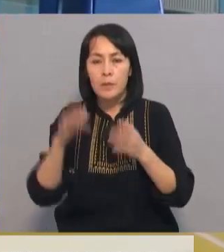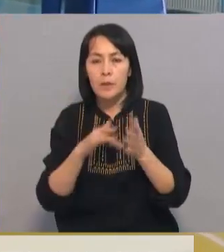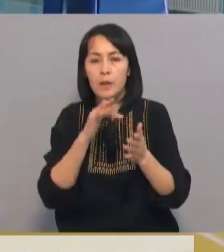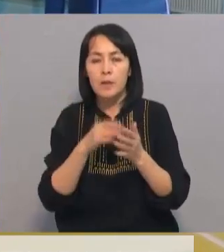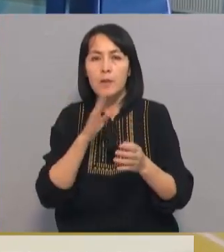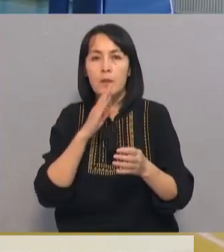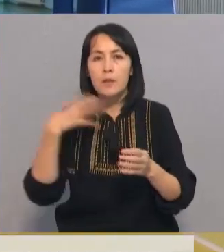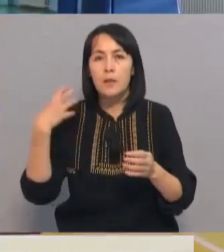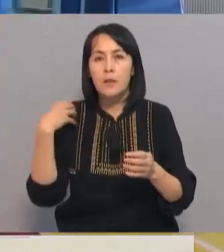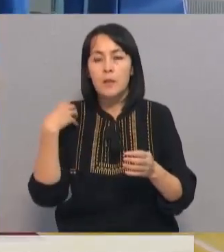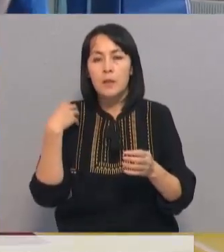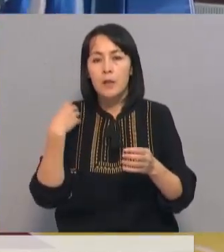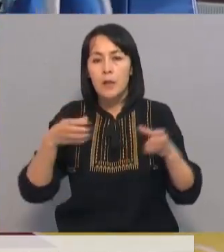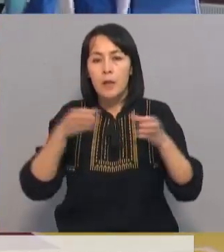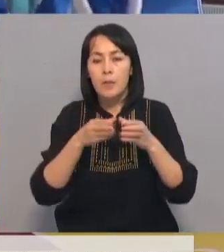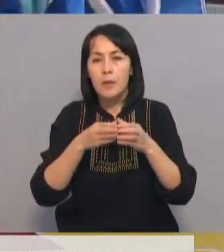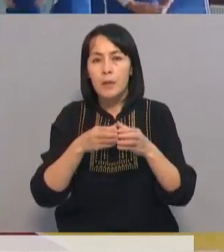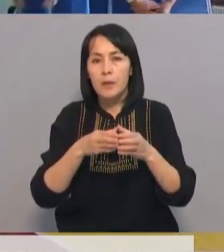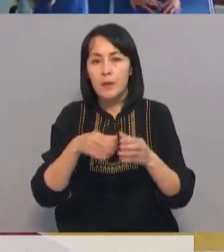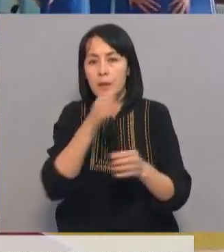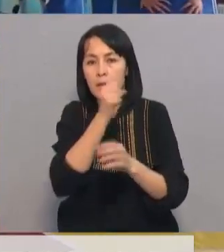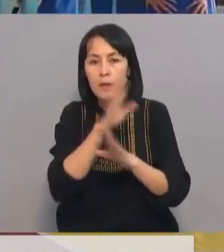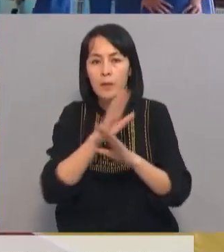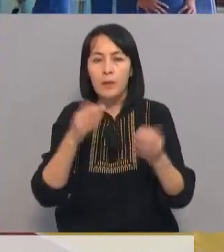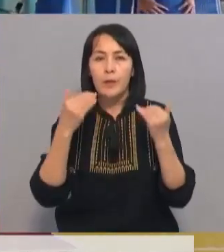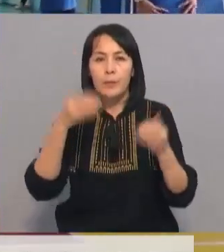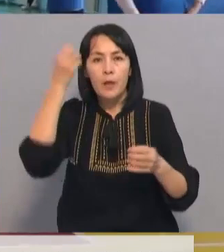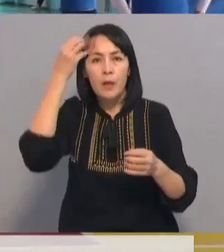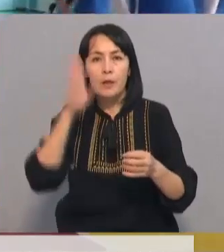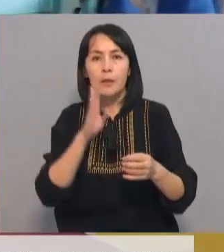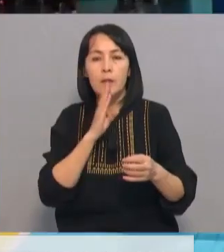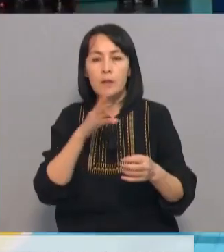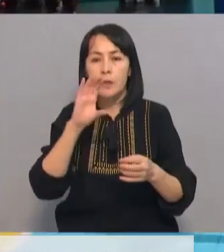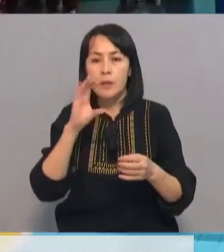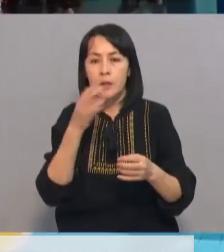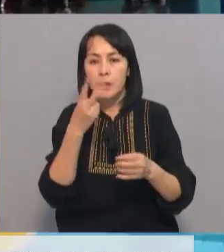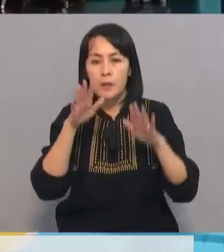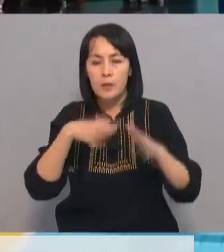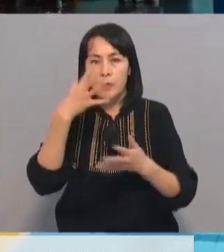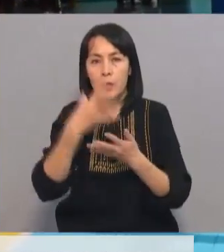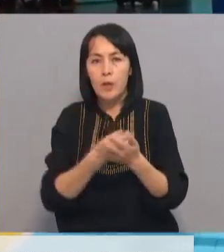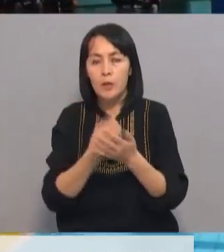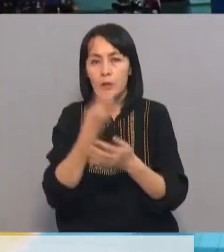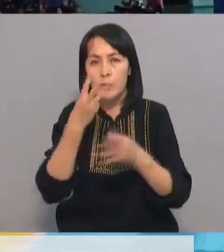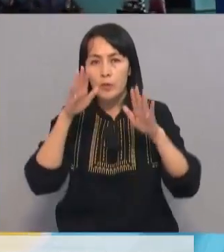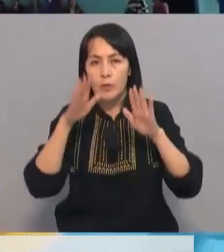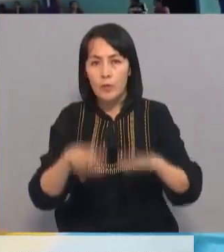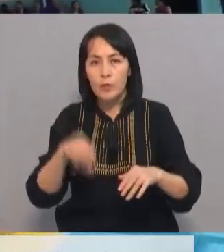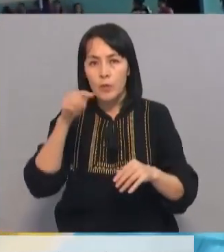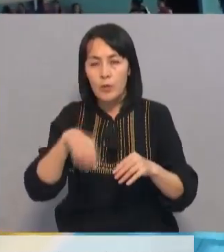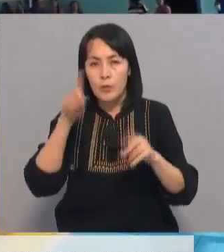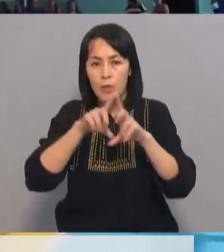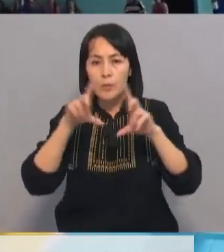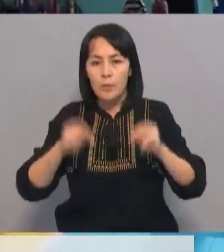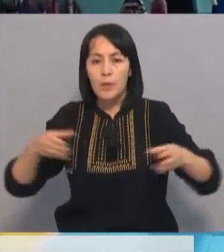қызылордалық қарсыластарынан айласын асыра алмады. Биыл талантты қыздарымызға күміс жүлде бұйырды. Ал жүлделі үшінші орында осы